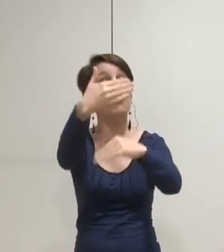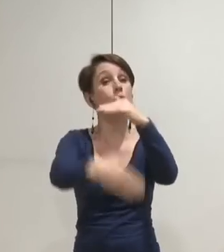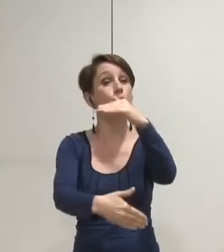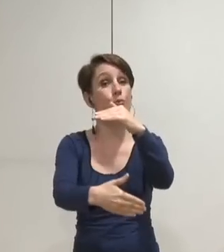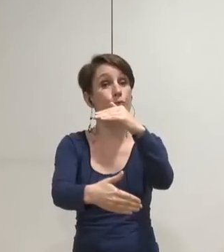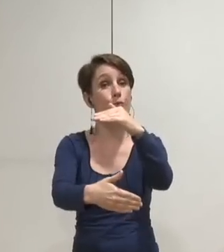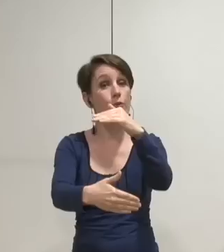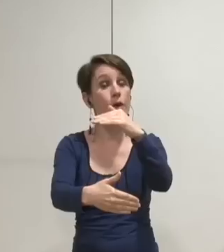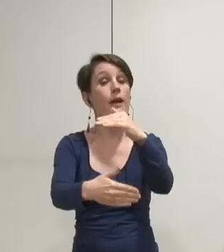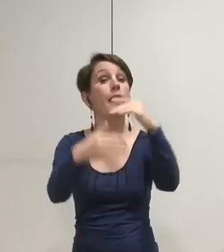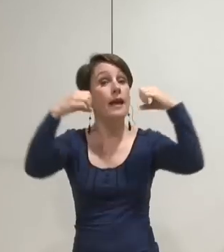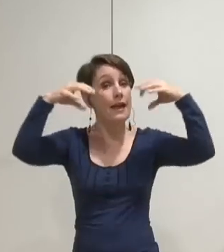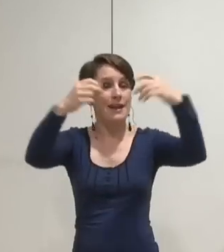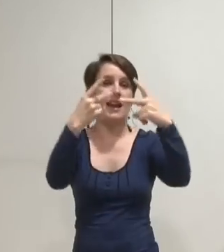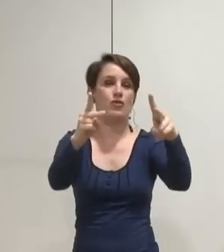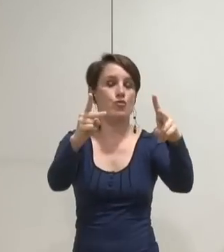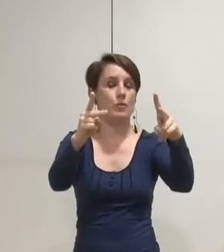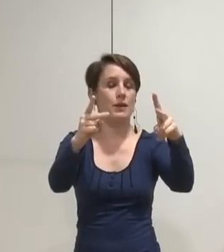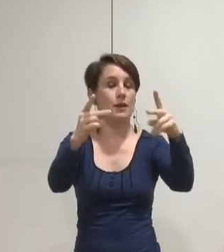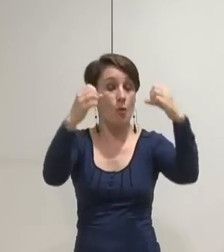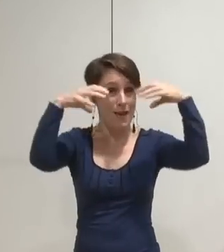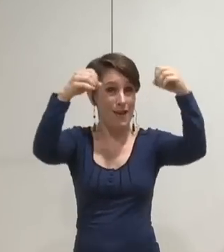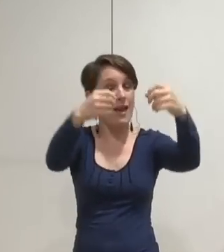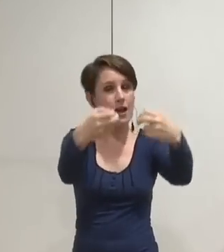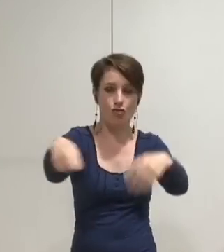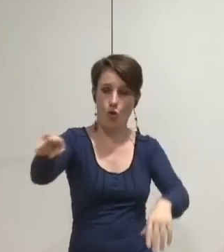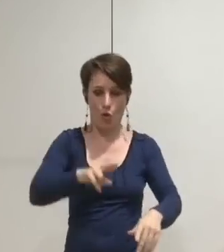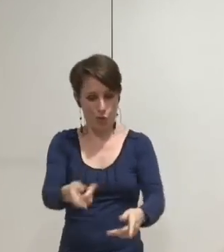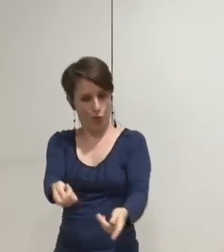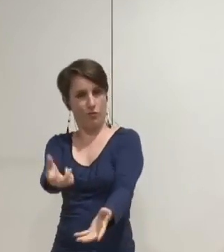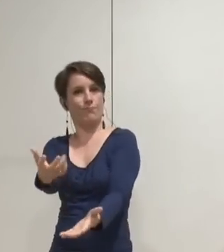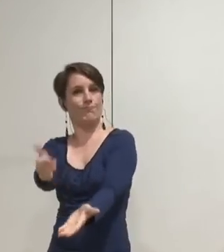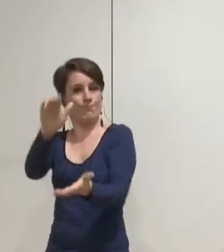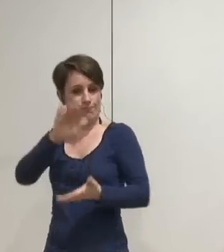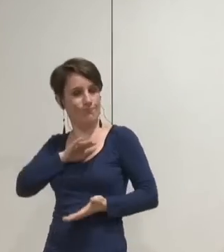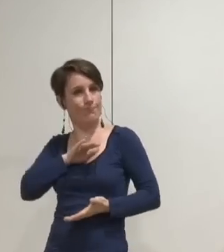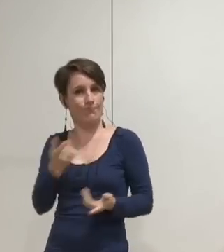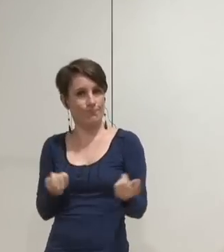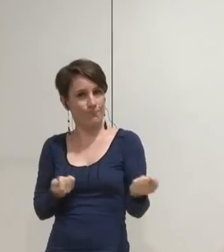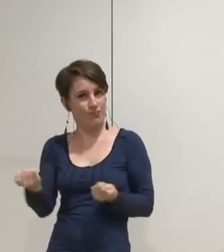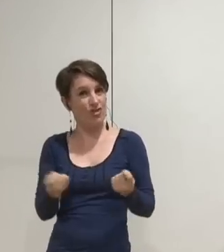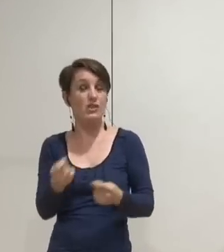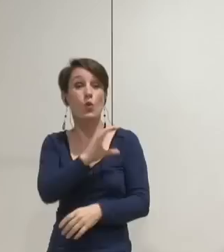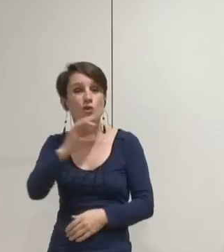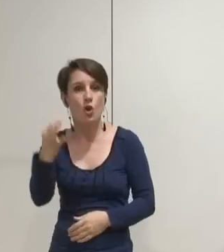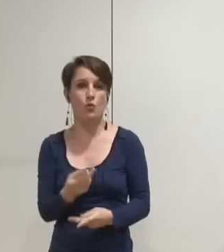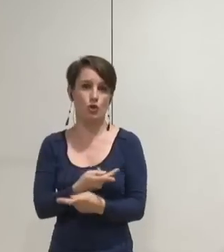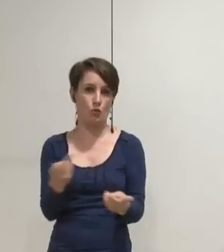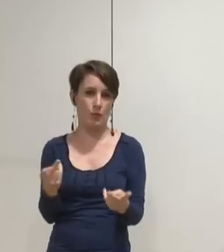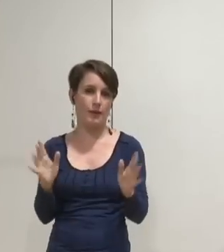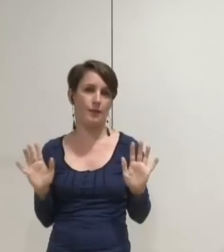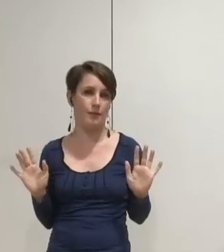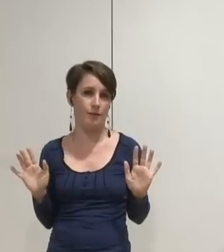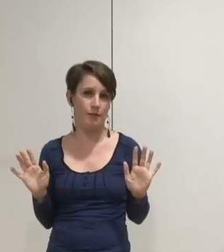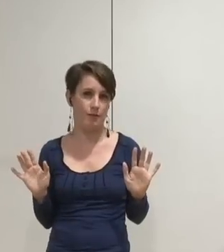dans 8 ans cette régie permettra également à la ville d'avoir recours aux compétences de